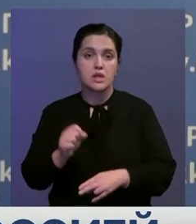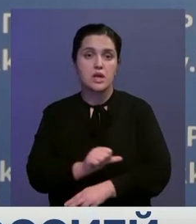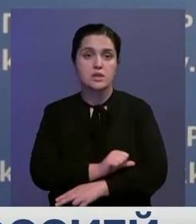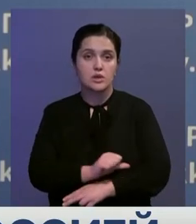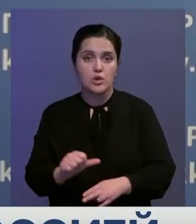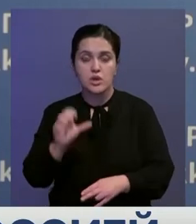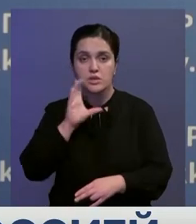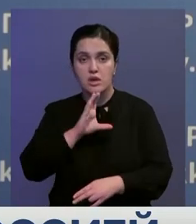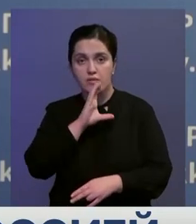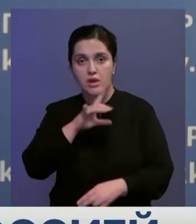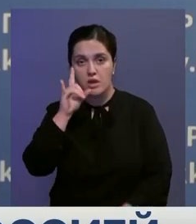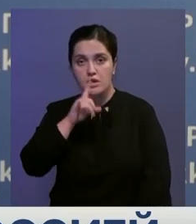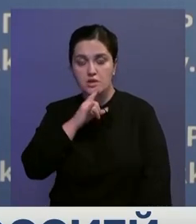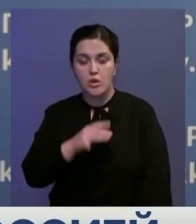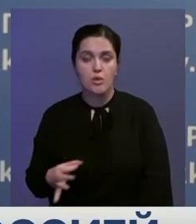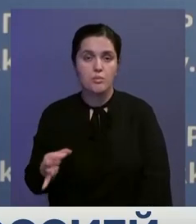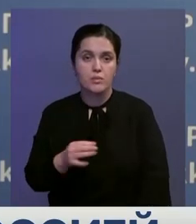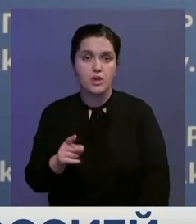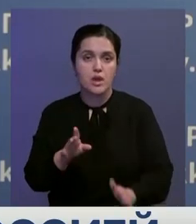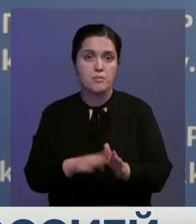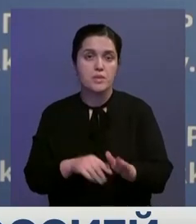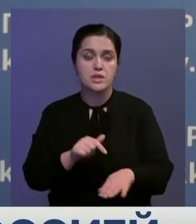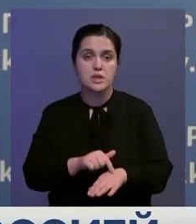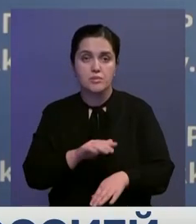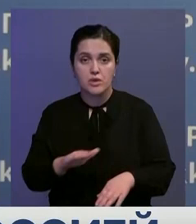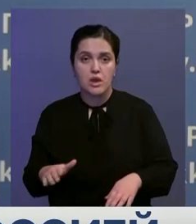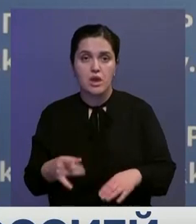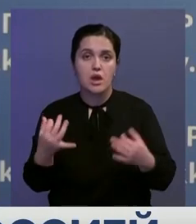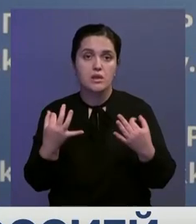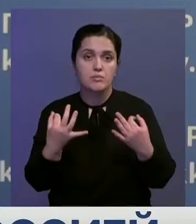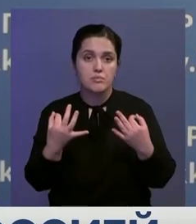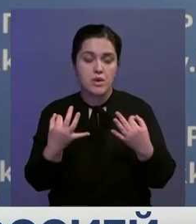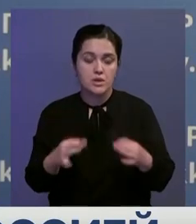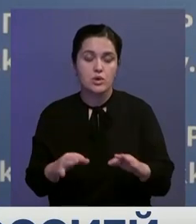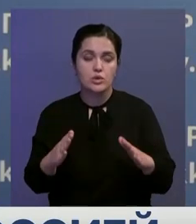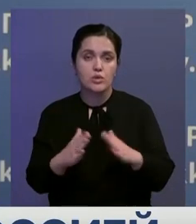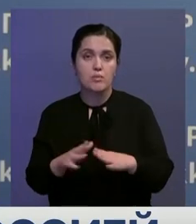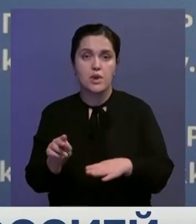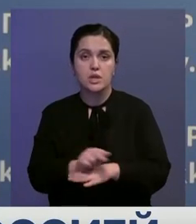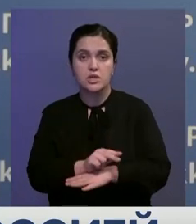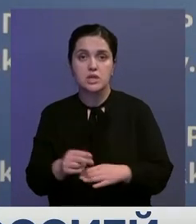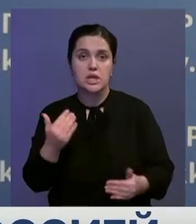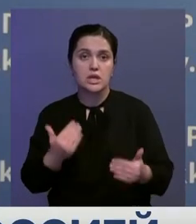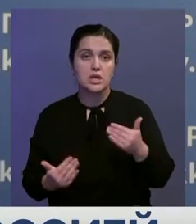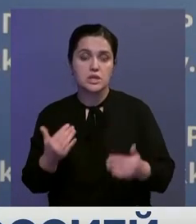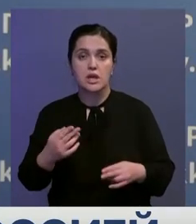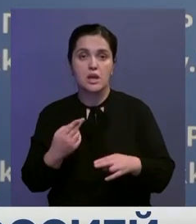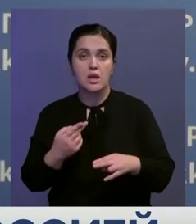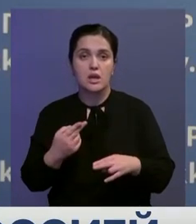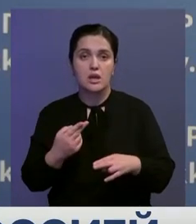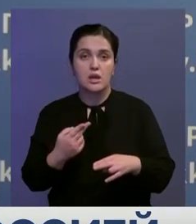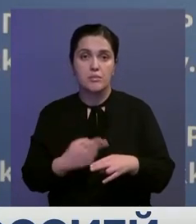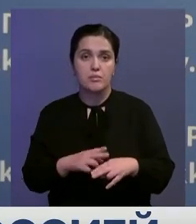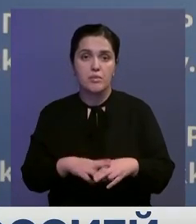за территорию Северо-Казахстанской области, при бессимптомном течении отпускаются на амбулаторное лечение. Если симптомное течение, то